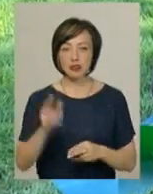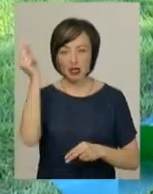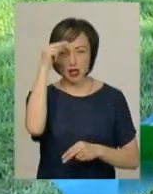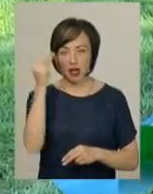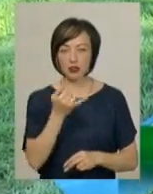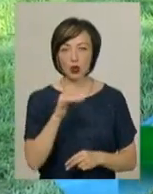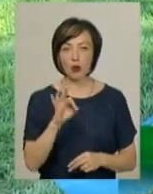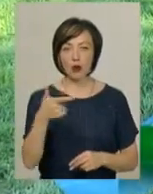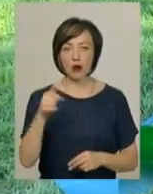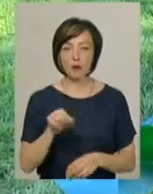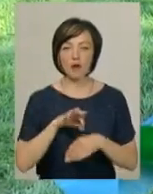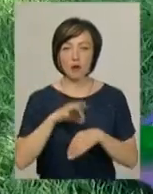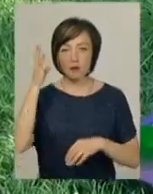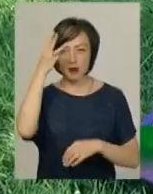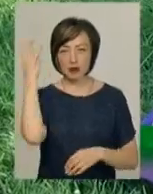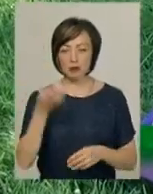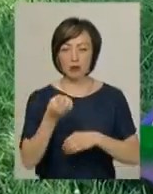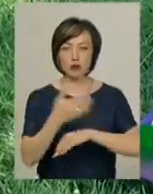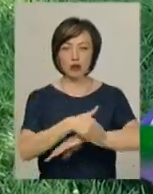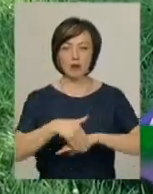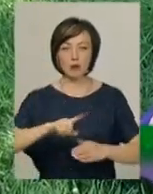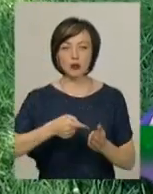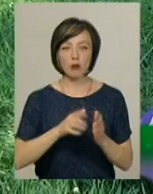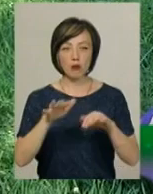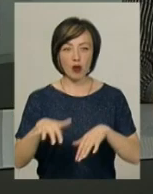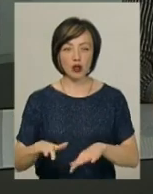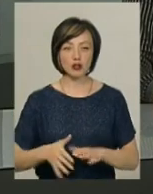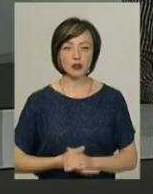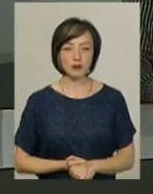йогою проводять у Хмельницькому «Просто неба» на міському пляжі.